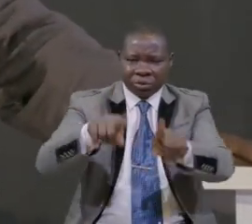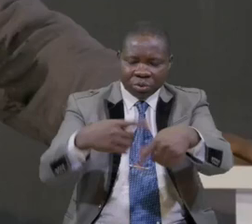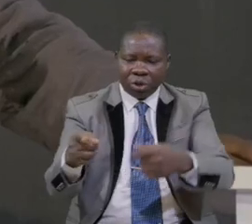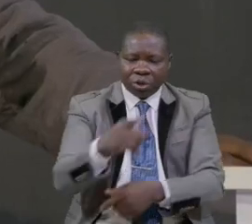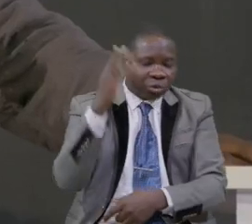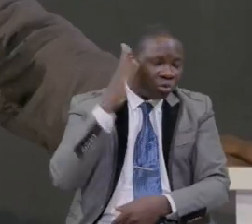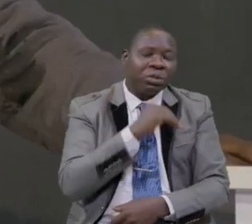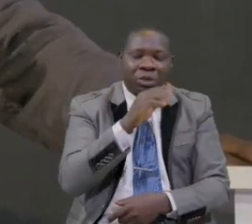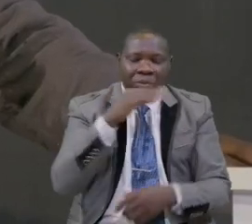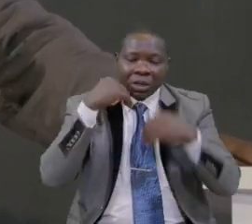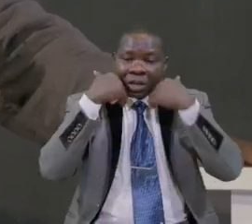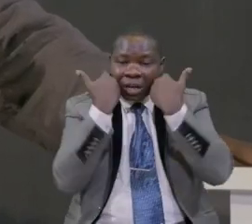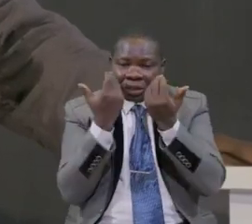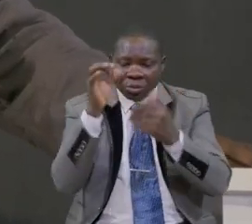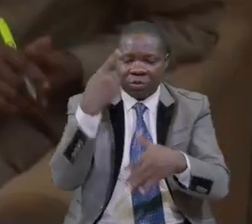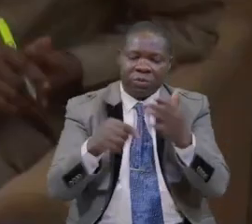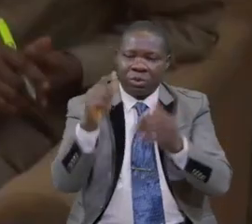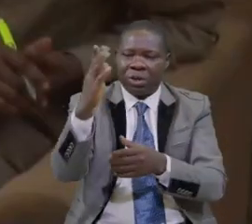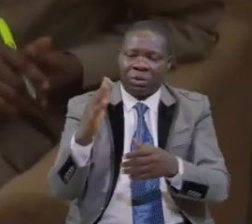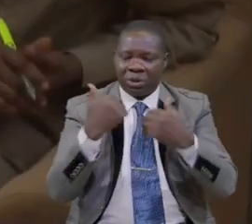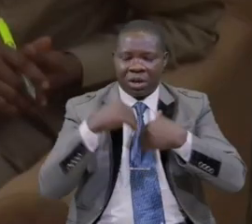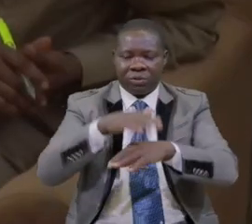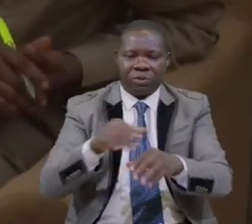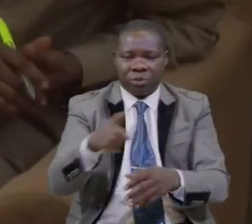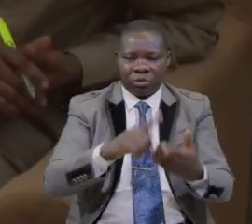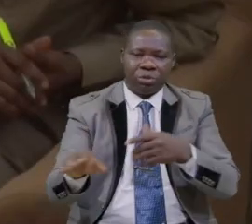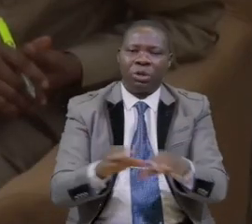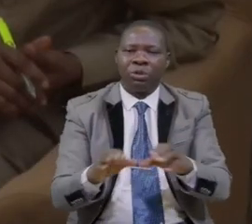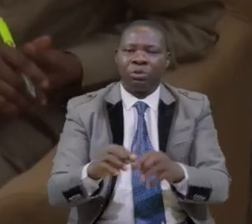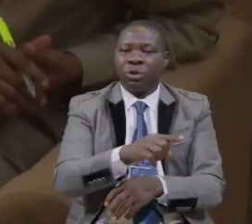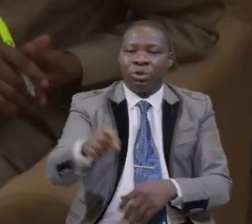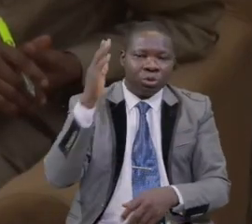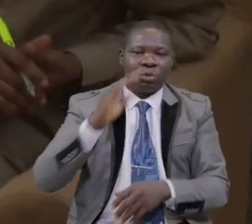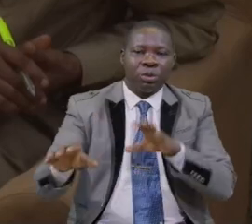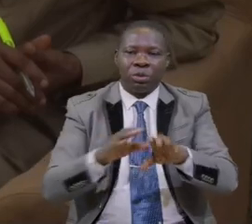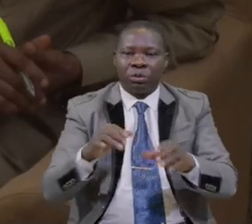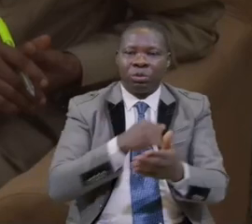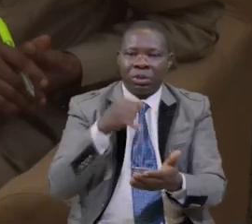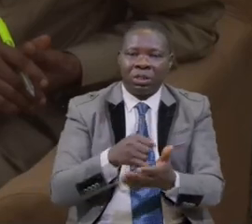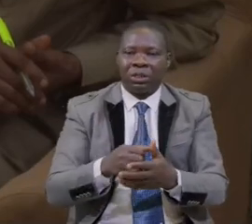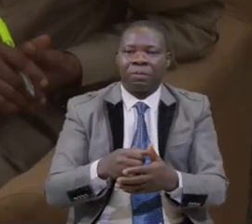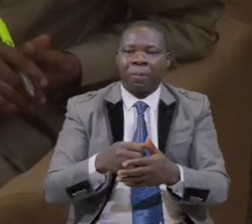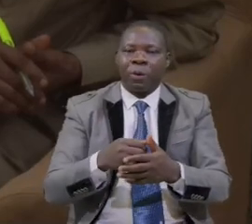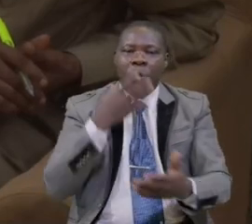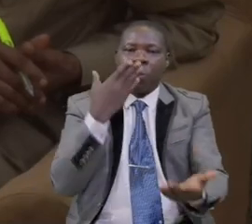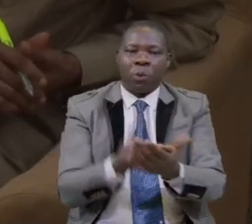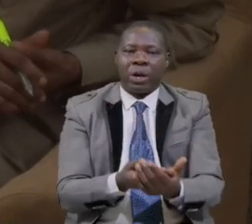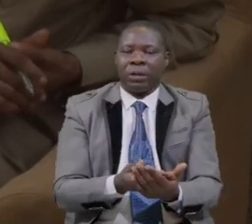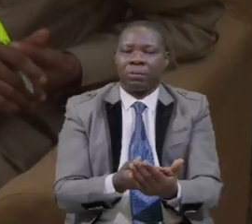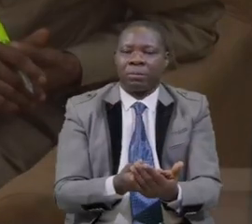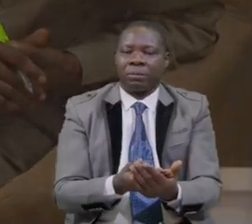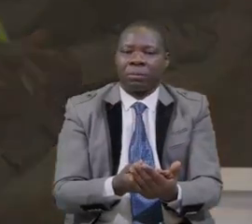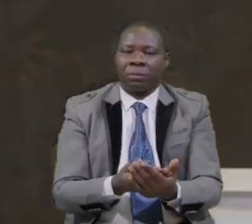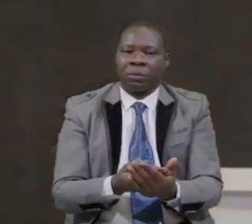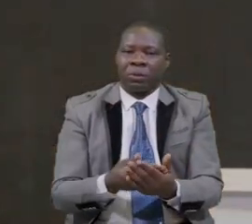Vous n'aurez pas honte de ce que Dieu vous a appelé à faire. Vous le ferez efficacement.